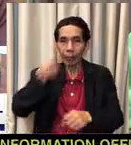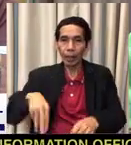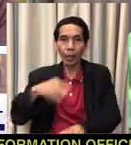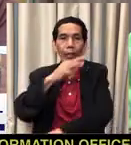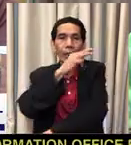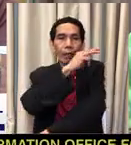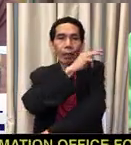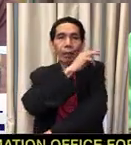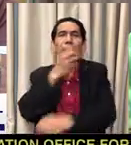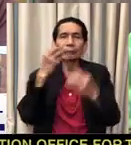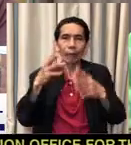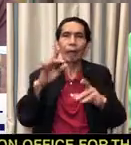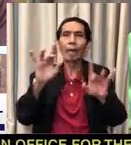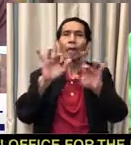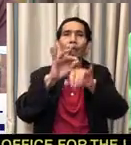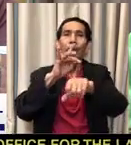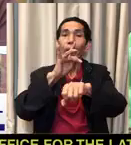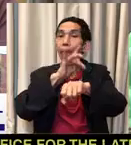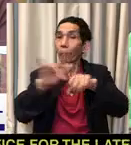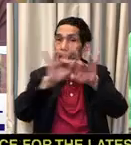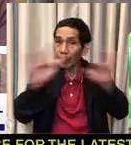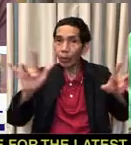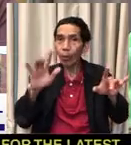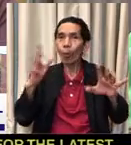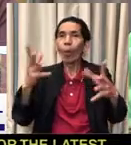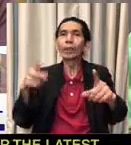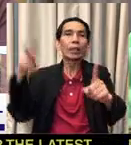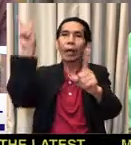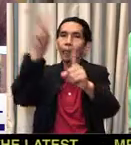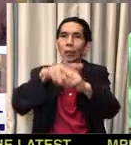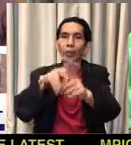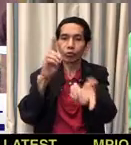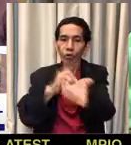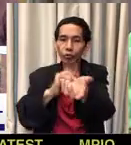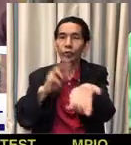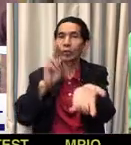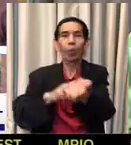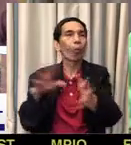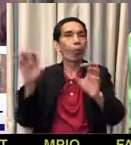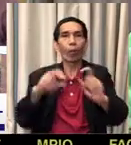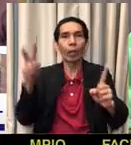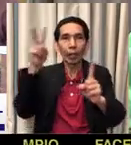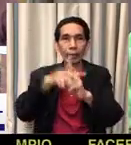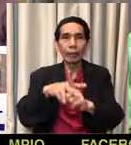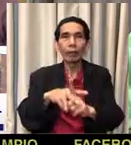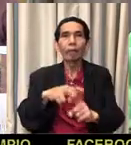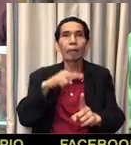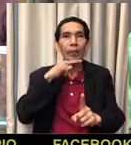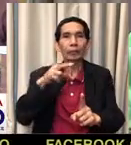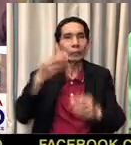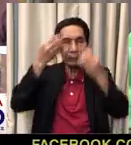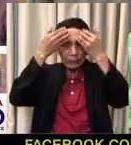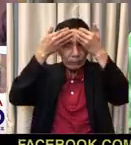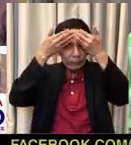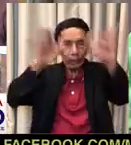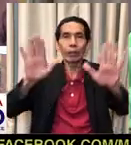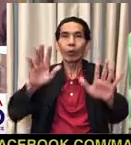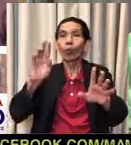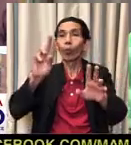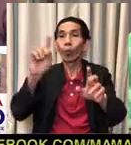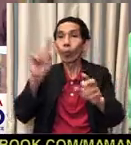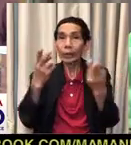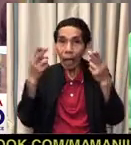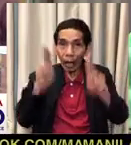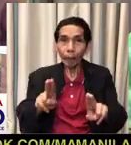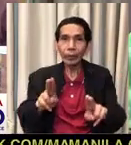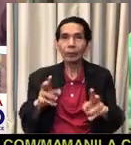Ospital Santa. Ang daming bakante. Wala nag-a-apply. Kasi hindi po nila alam. Kasi hindi nila alam. O ngayon natin, ano nangyari?